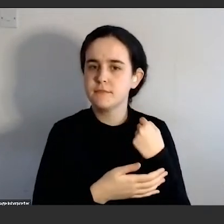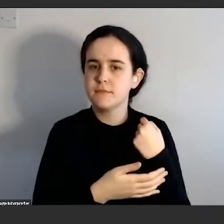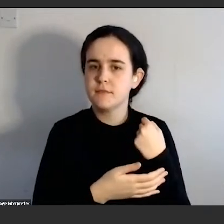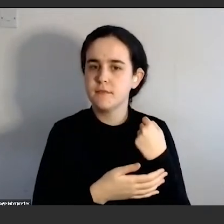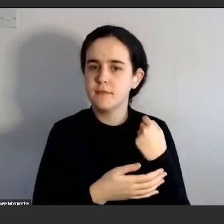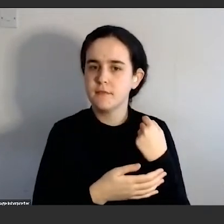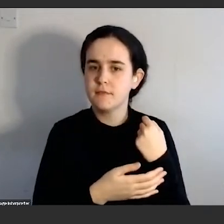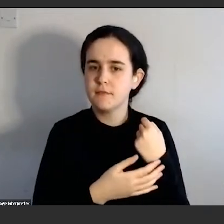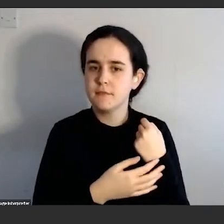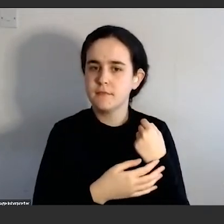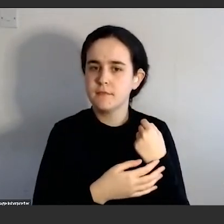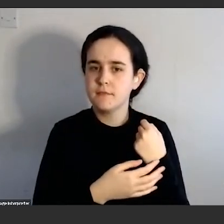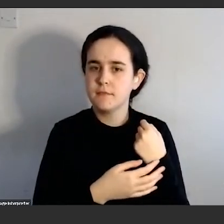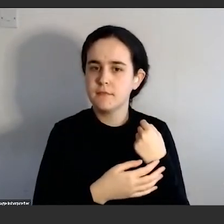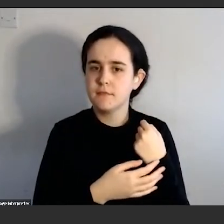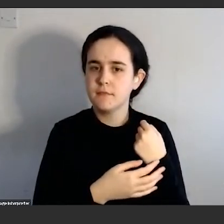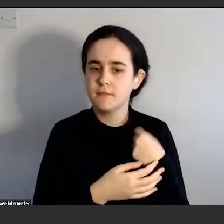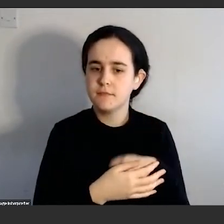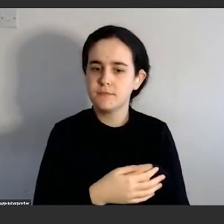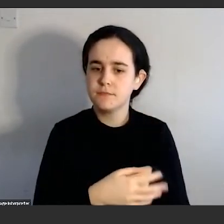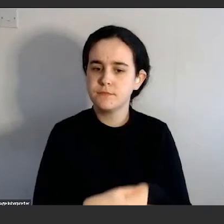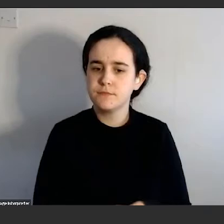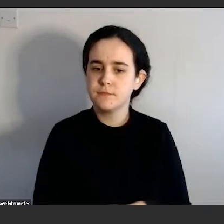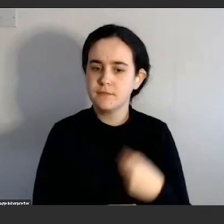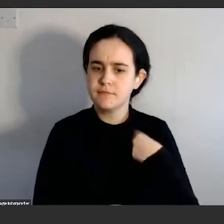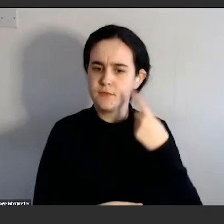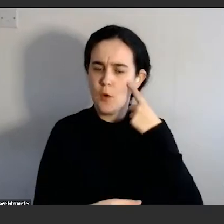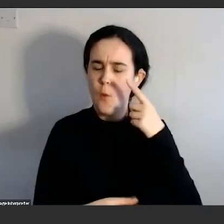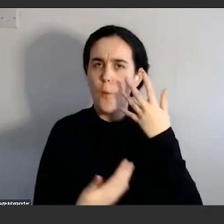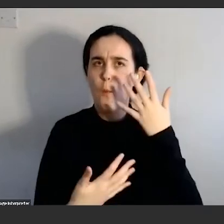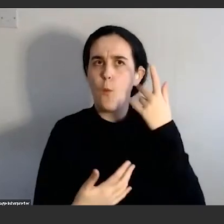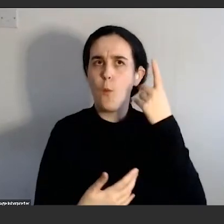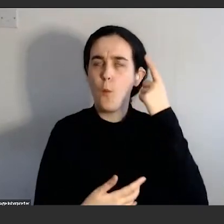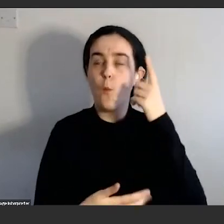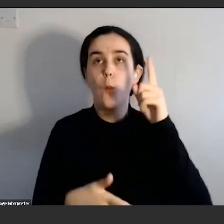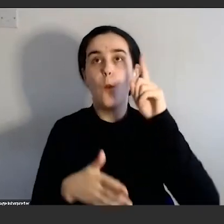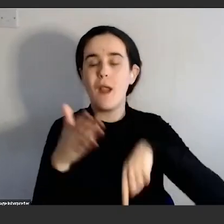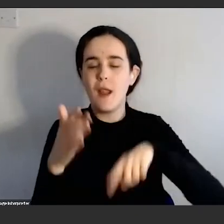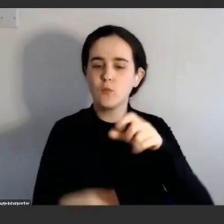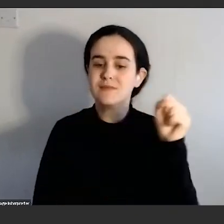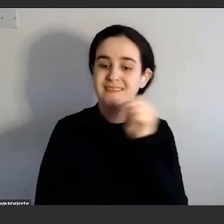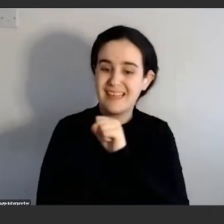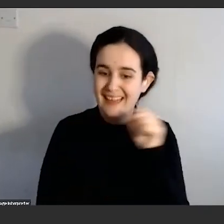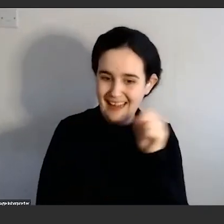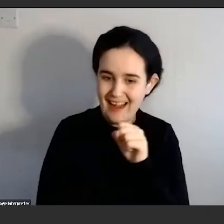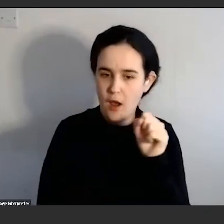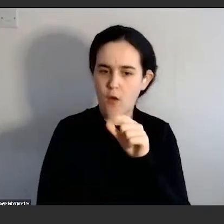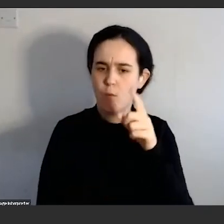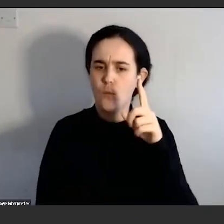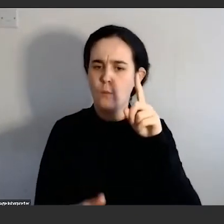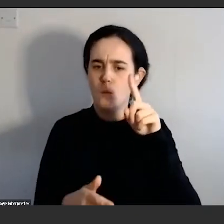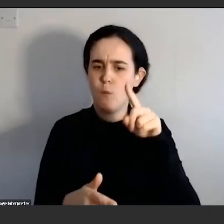אני עושה את משהו שאני הכי אוהבת, כי זה הכישרון שיש לי. מצד שאני גם מעבירה כל כך